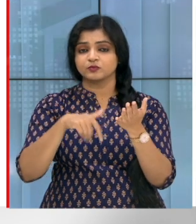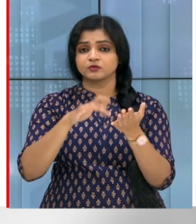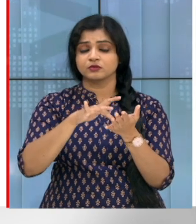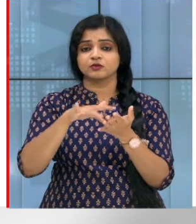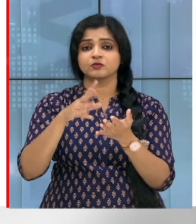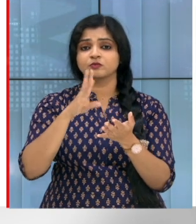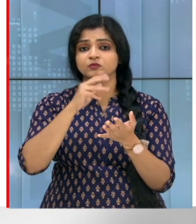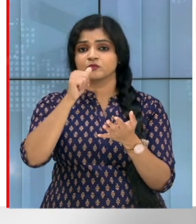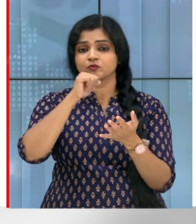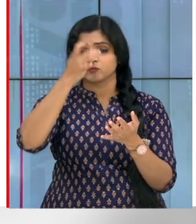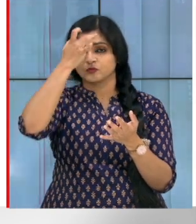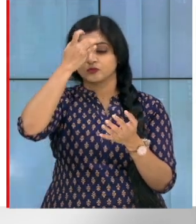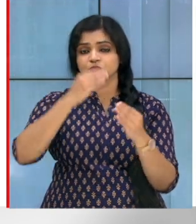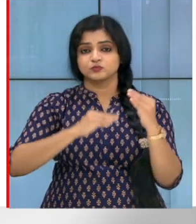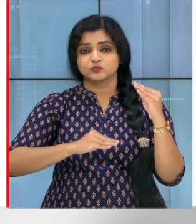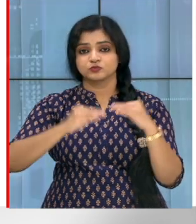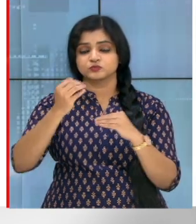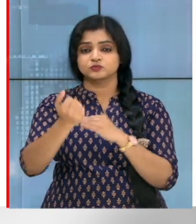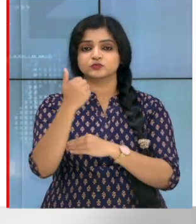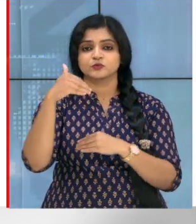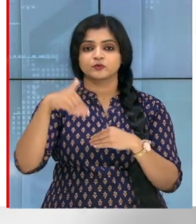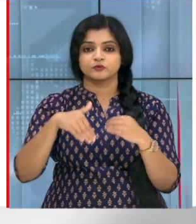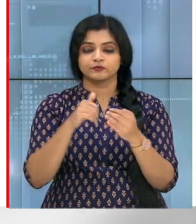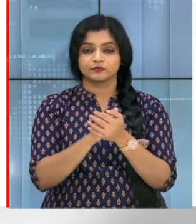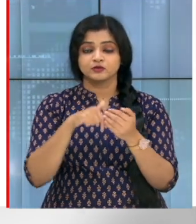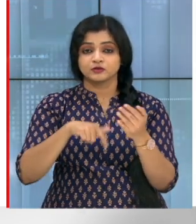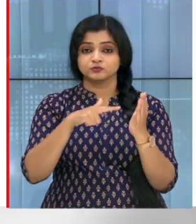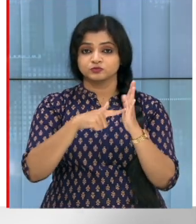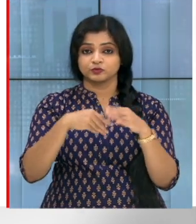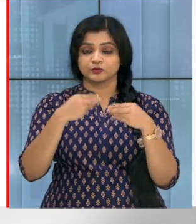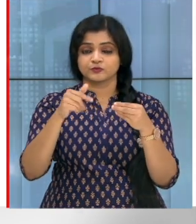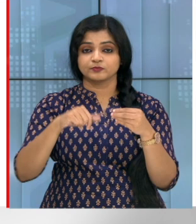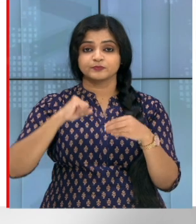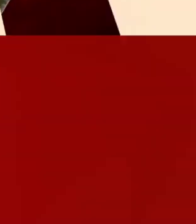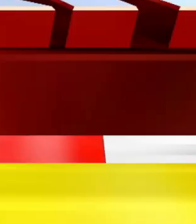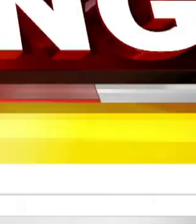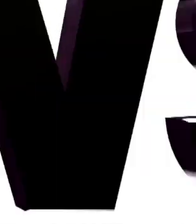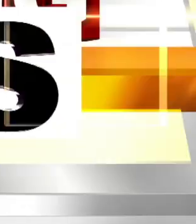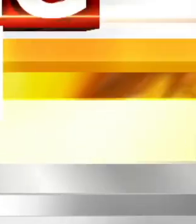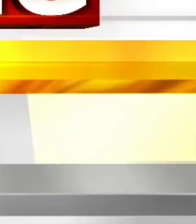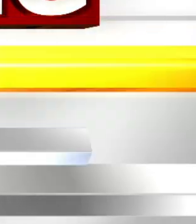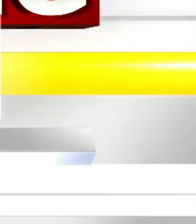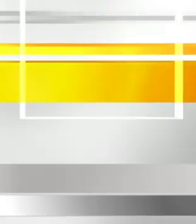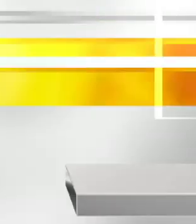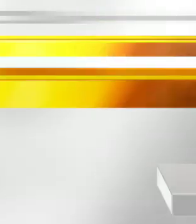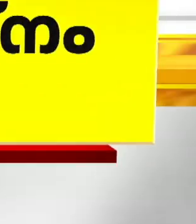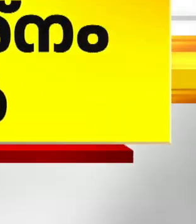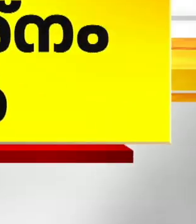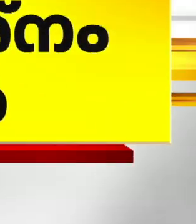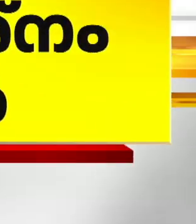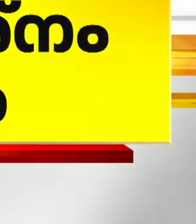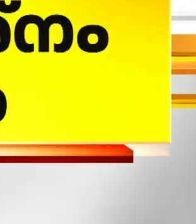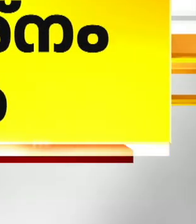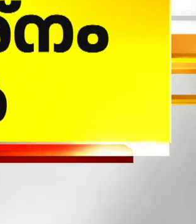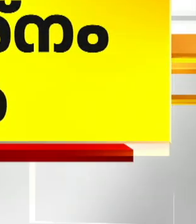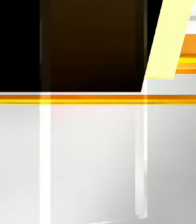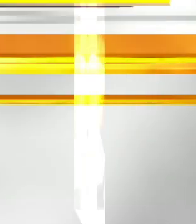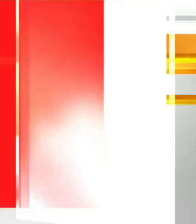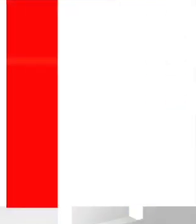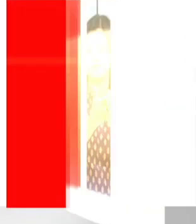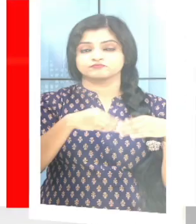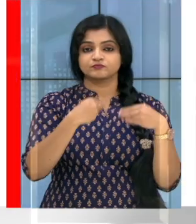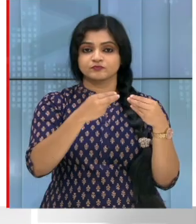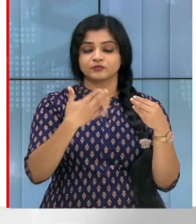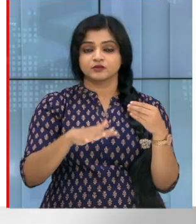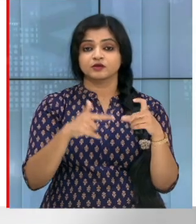ഇത് ചൂണ്ടിക്കാട്ടിക്കൊണ്ടാണ് നിലവിലിപ്പോൾ അവിടുത്തെ സമരസമിതി, ജനകീയ സമിതി ചെയർമാൻ ഇ എൻ നന്ദകുമാർ ഹർജി സമർപ്പിച്ചിരിക്കുന്നത്.